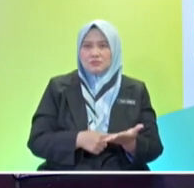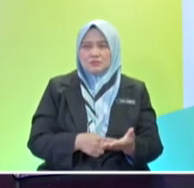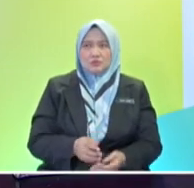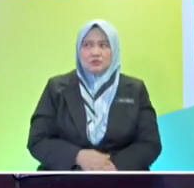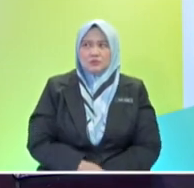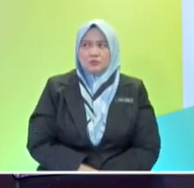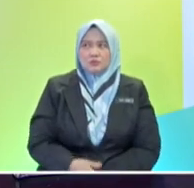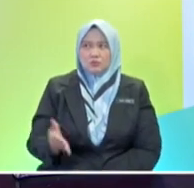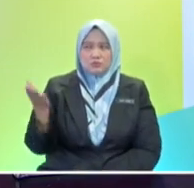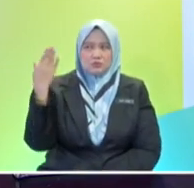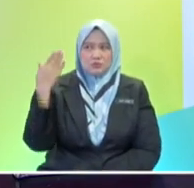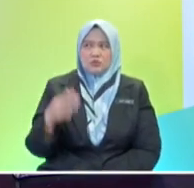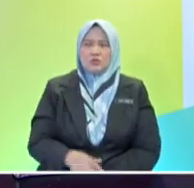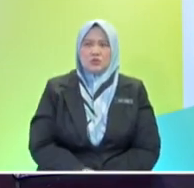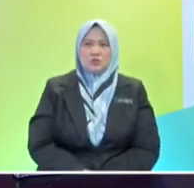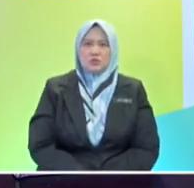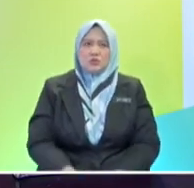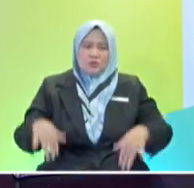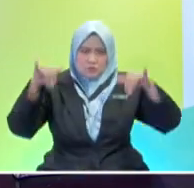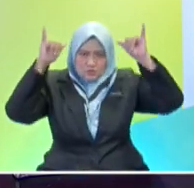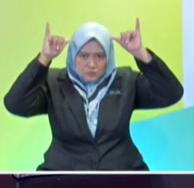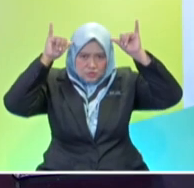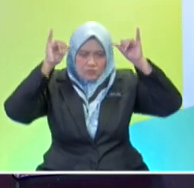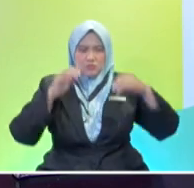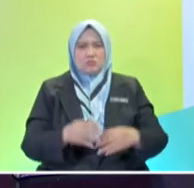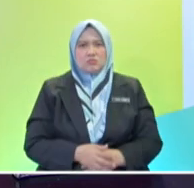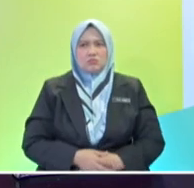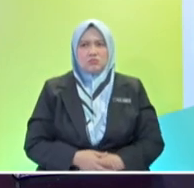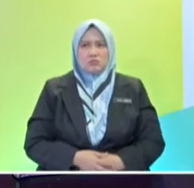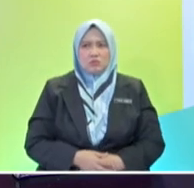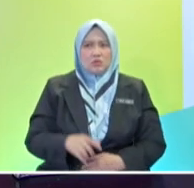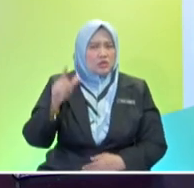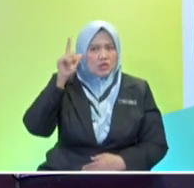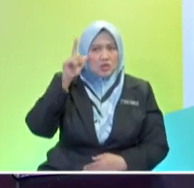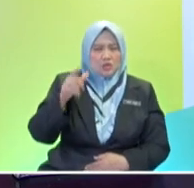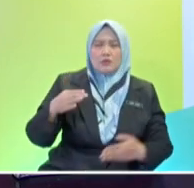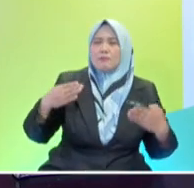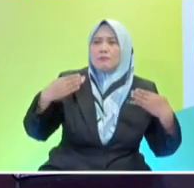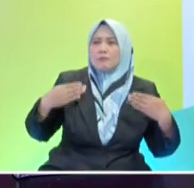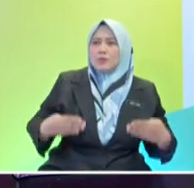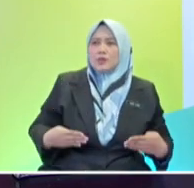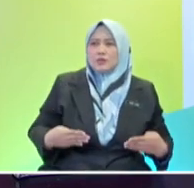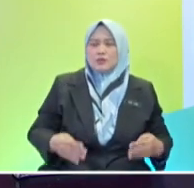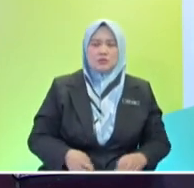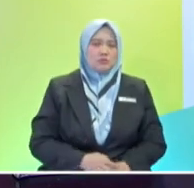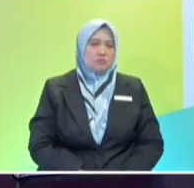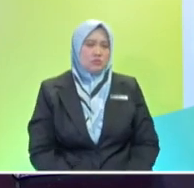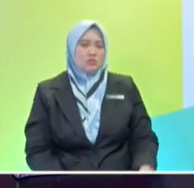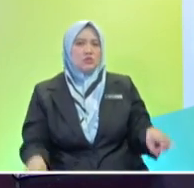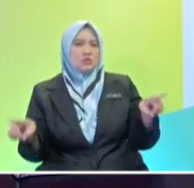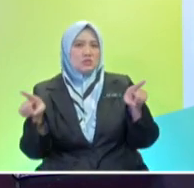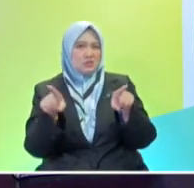cakap lembu kan? Sebab apa Mira jadi begitu? Sebab badan bagi kedua-dua haiwan ini kelihatan serupa. Kelihatan